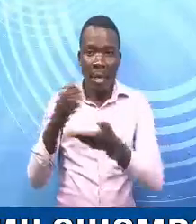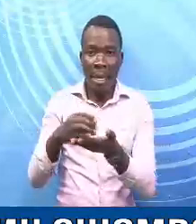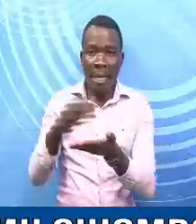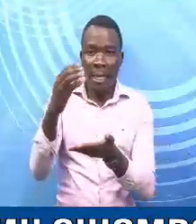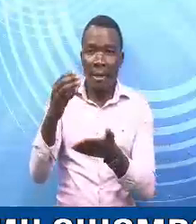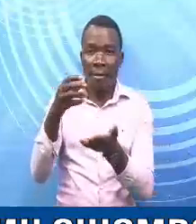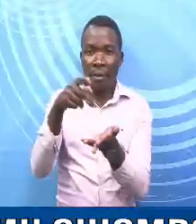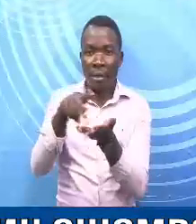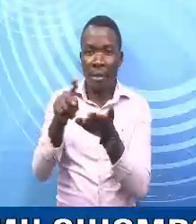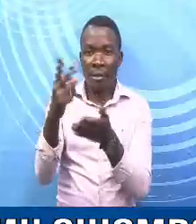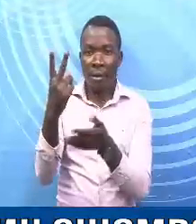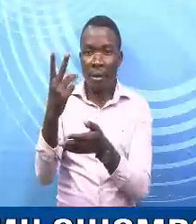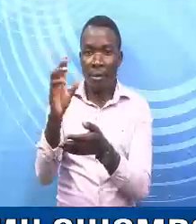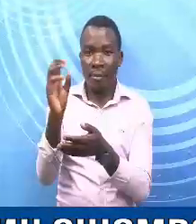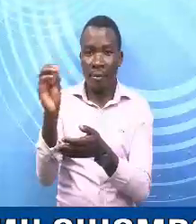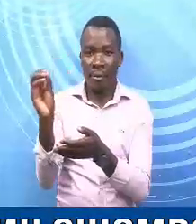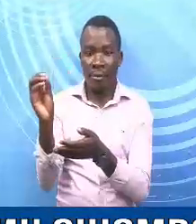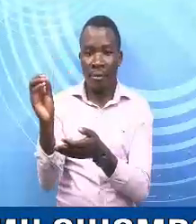200